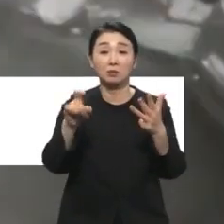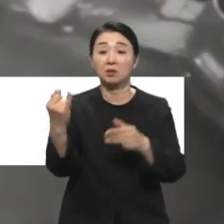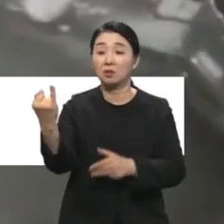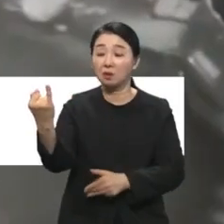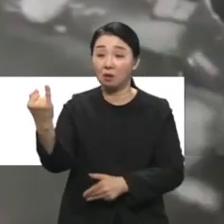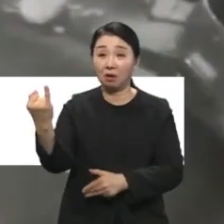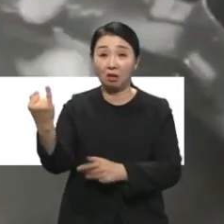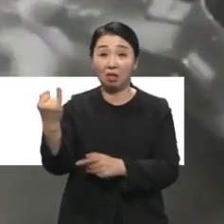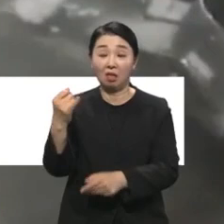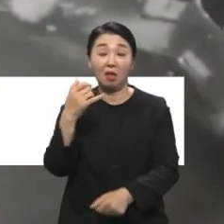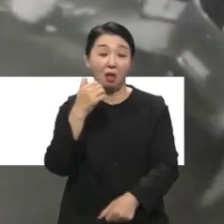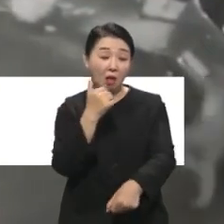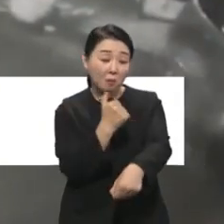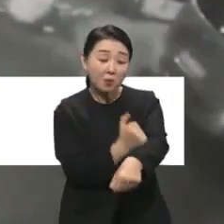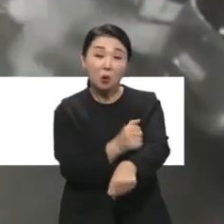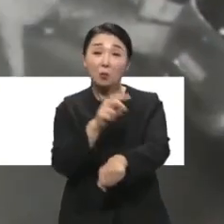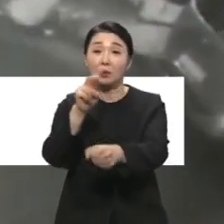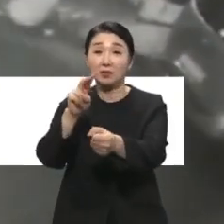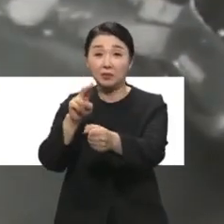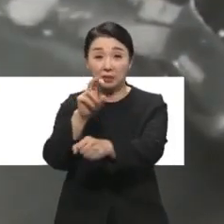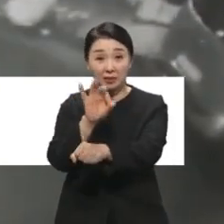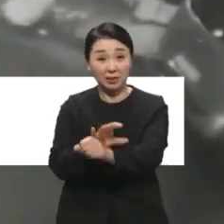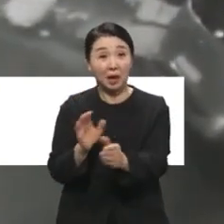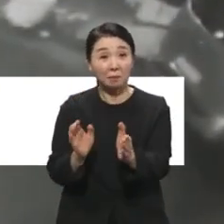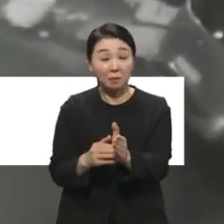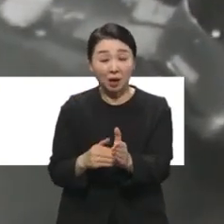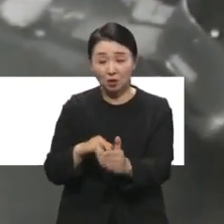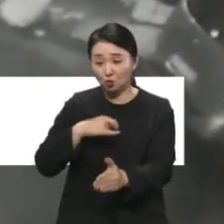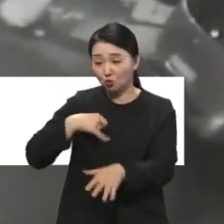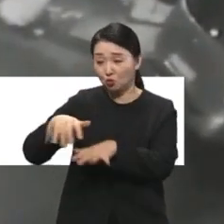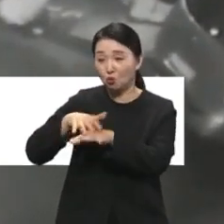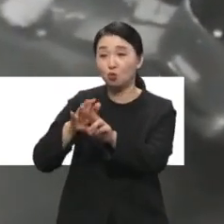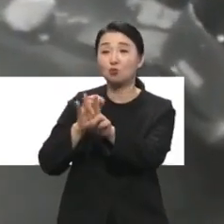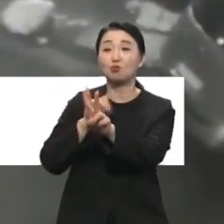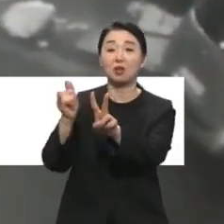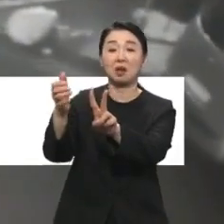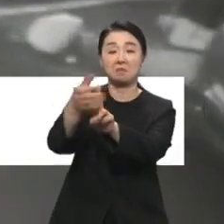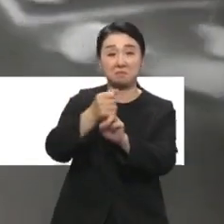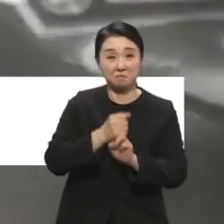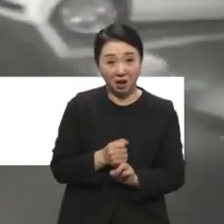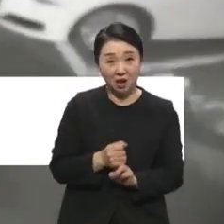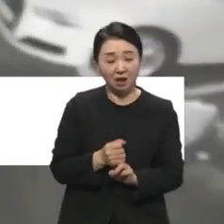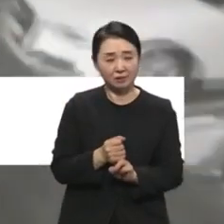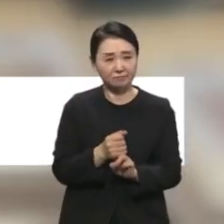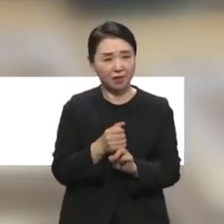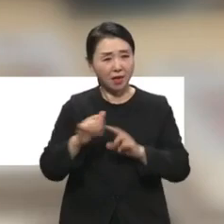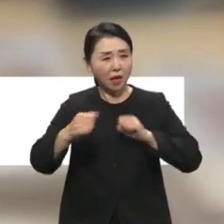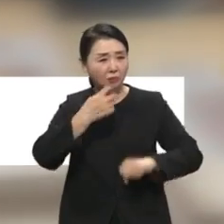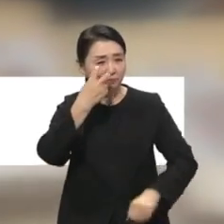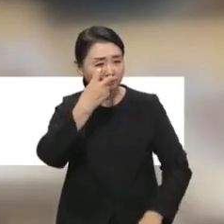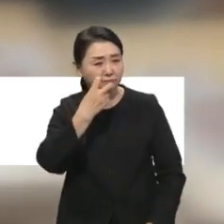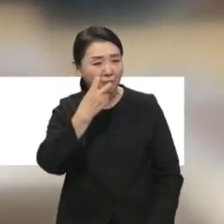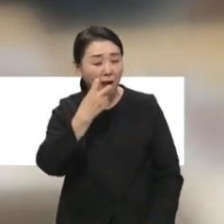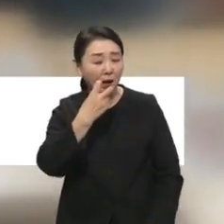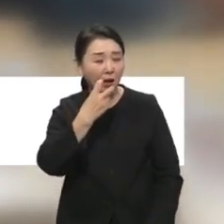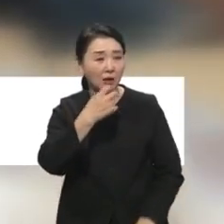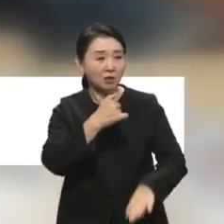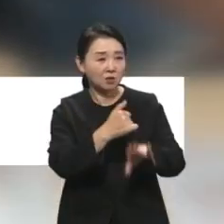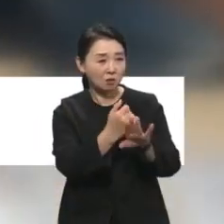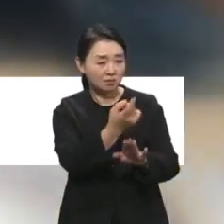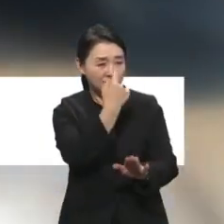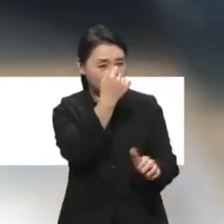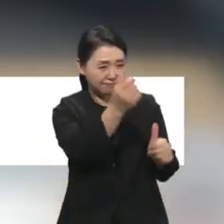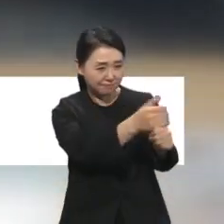매한 중국 조직원 유통책 두명을 거하고 이들의을 하여 금거 활동을